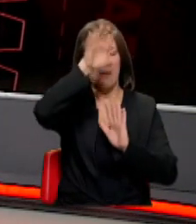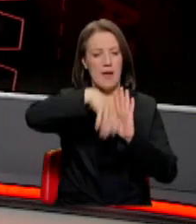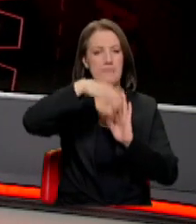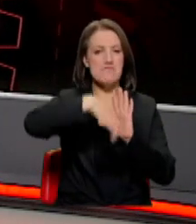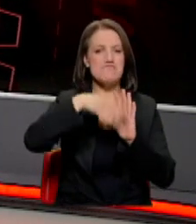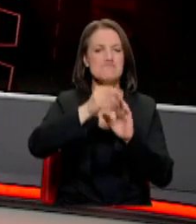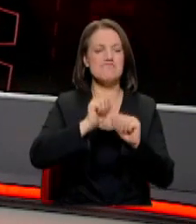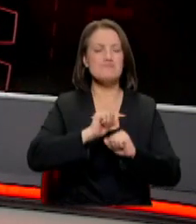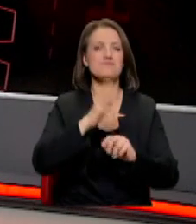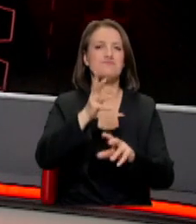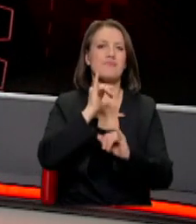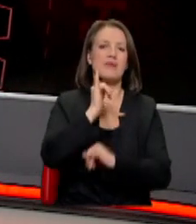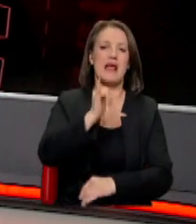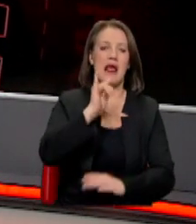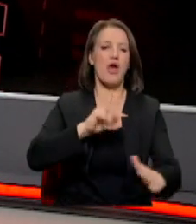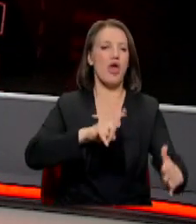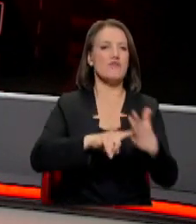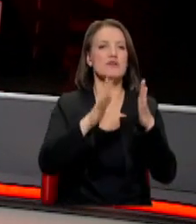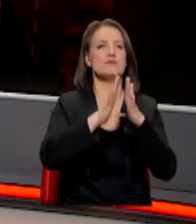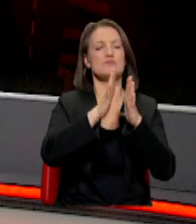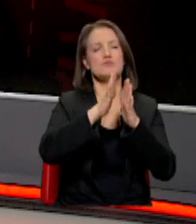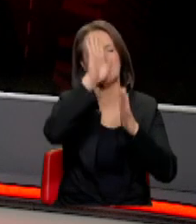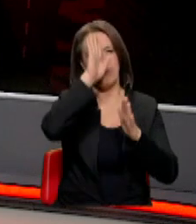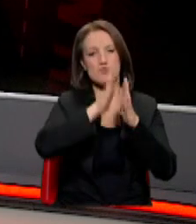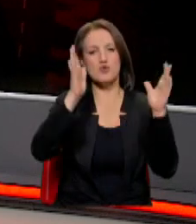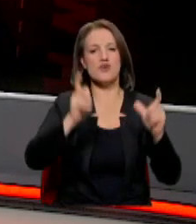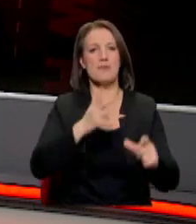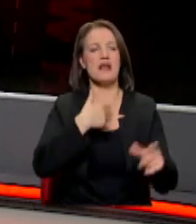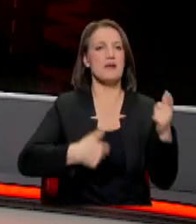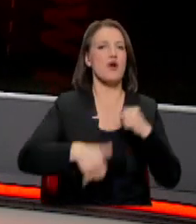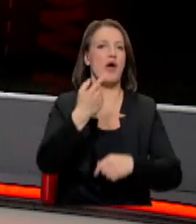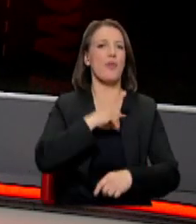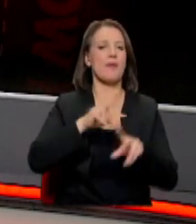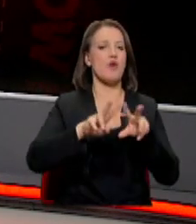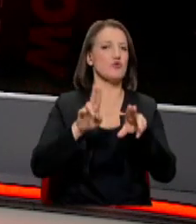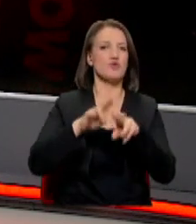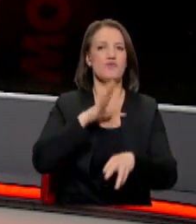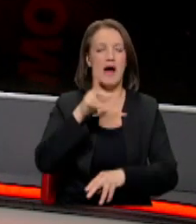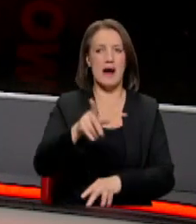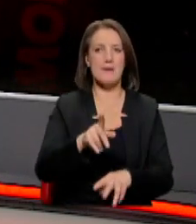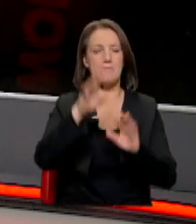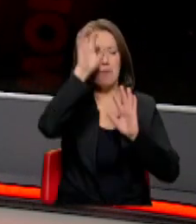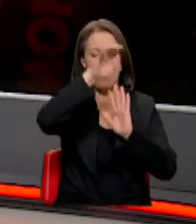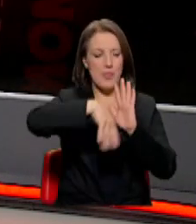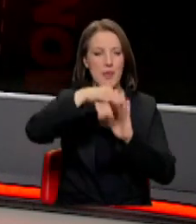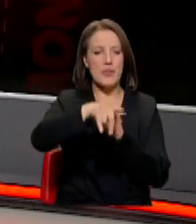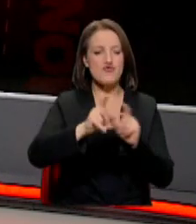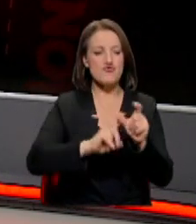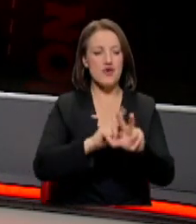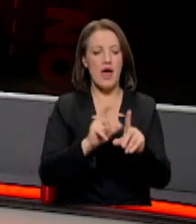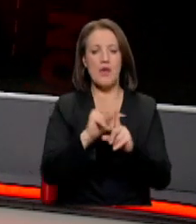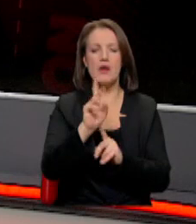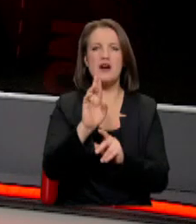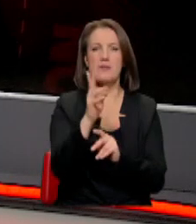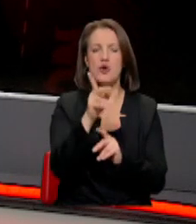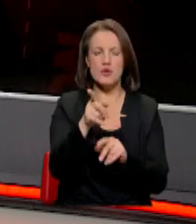ilgili eleştirilerin hedefinde İstanbul Büyükşehir Belediye Başkan Adayı Murat Kurum var. Madenin ÇED raporunun altında